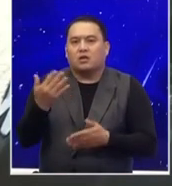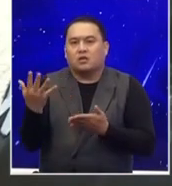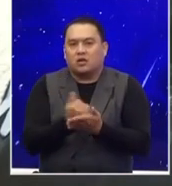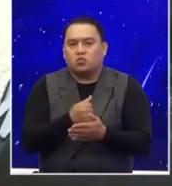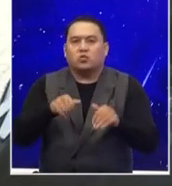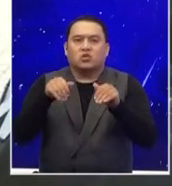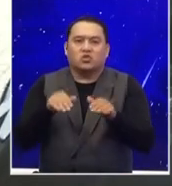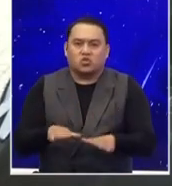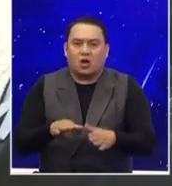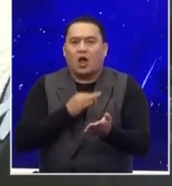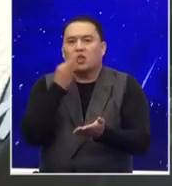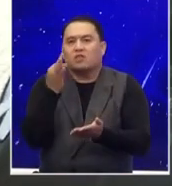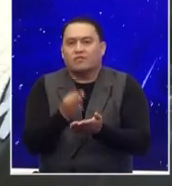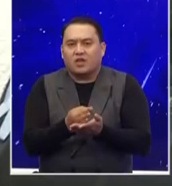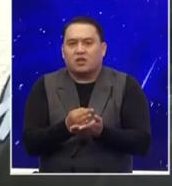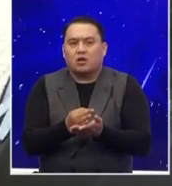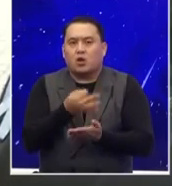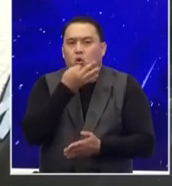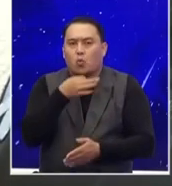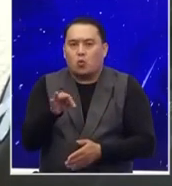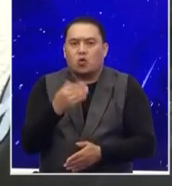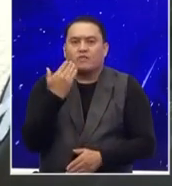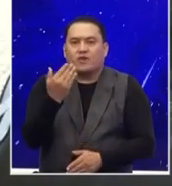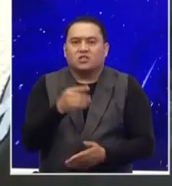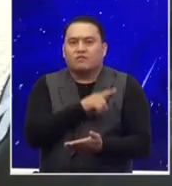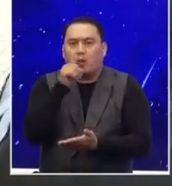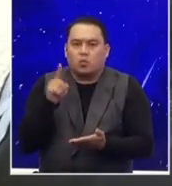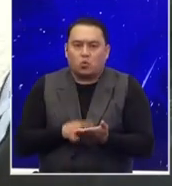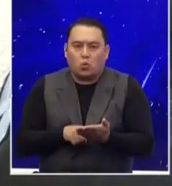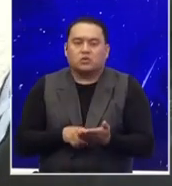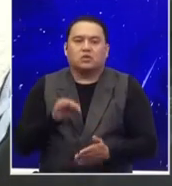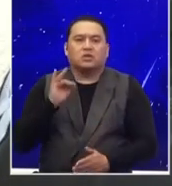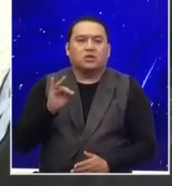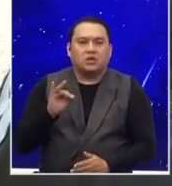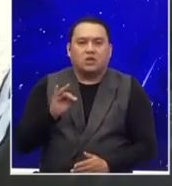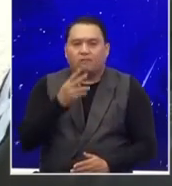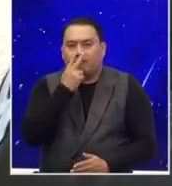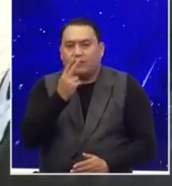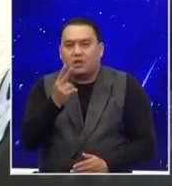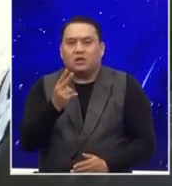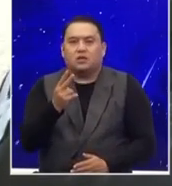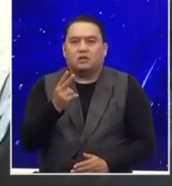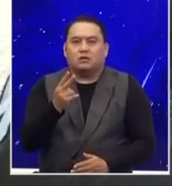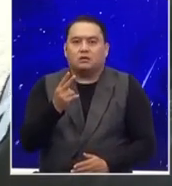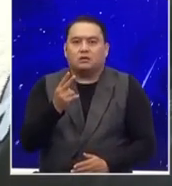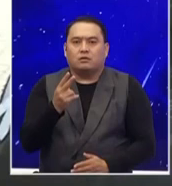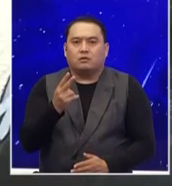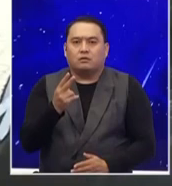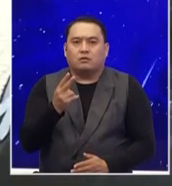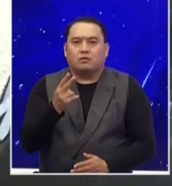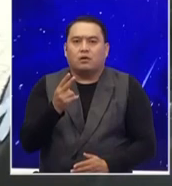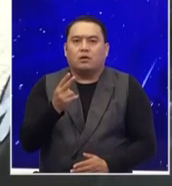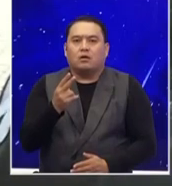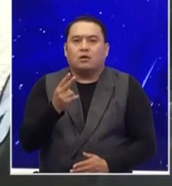решения и ответы на любые его вопросы, и он видит определенную